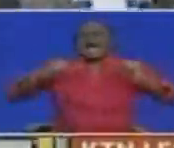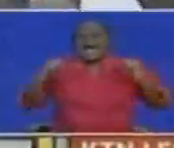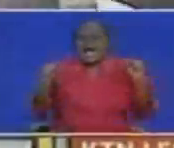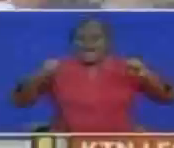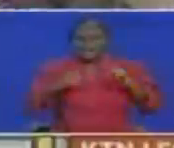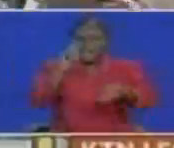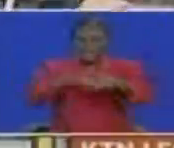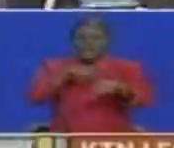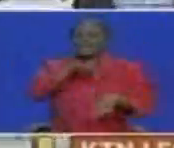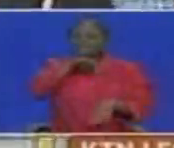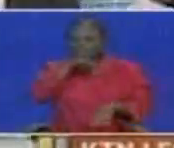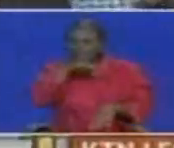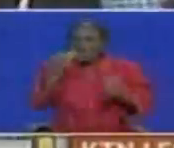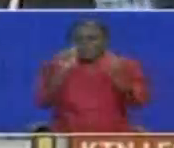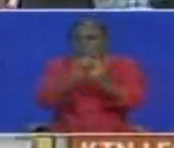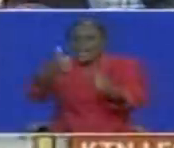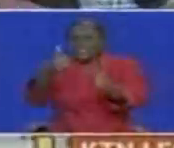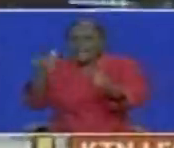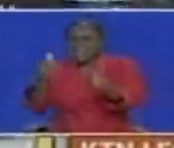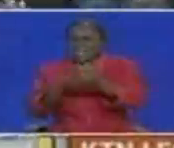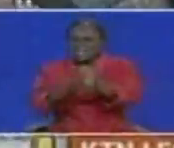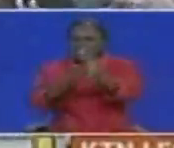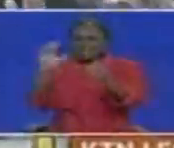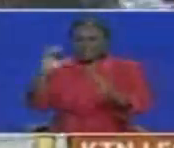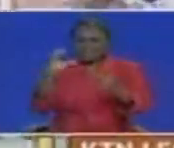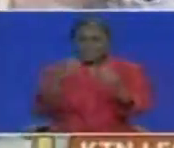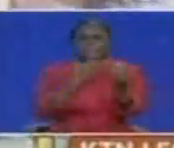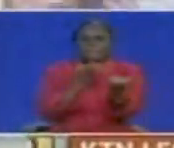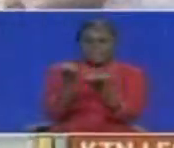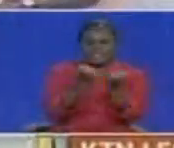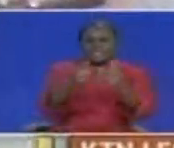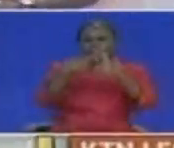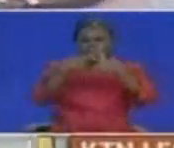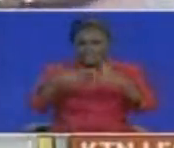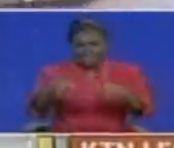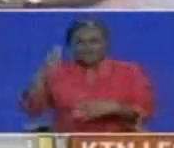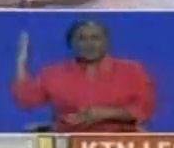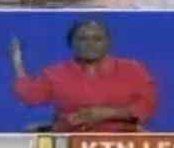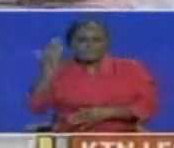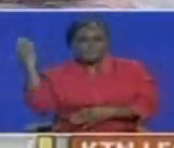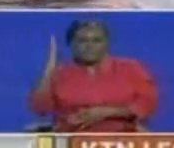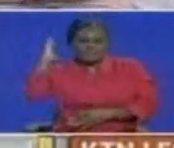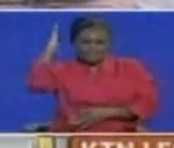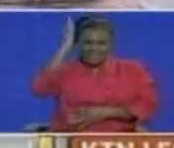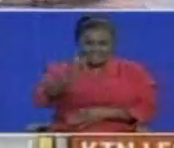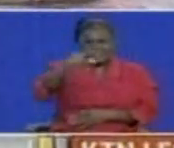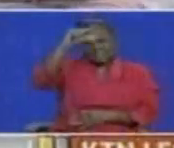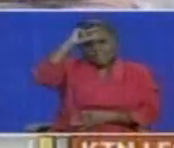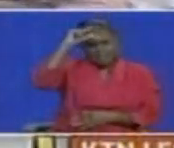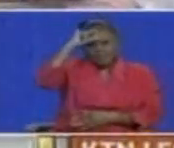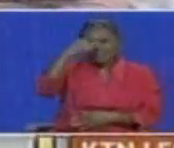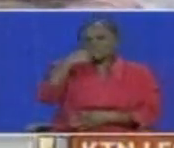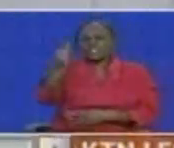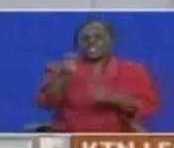Raila alipowasili akiandamana na viongozi wa CORD, shughuli ikaanza. Hotuba zao zilielekezewa serikali ya Jubilee, madai yakiwa